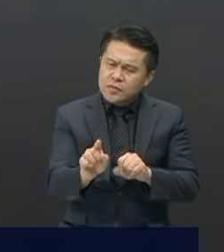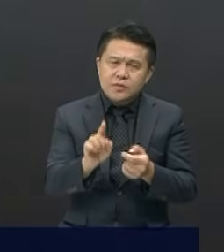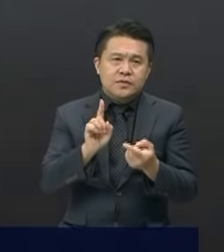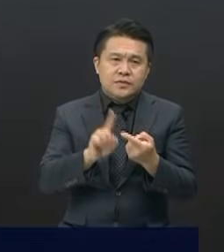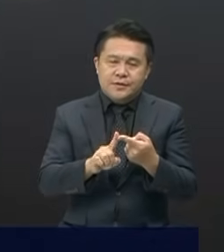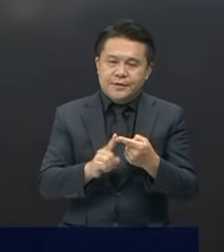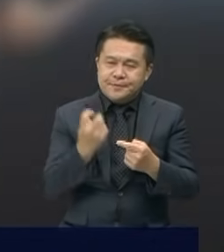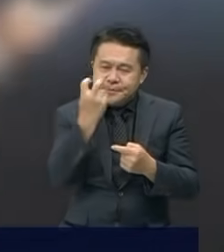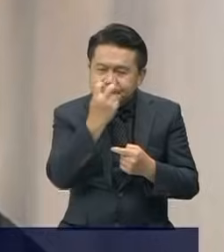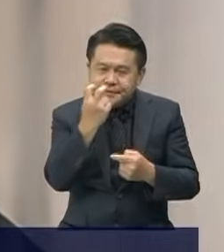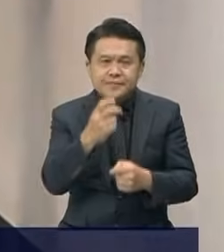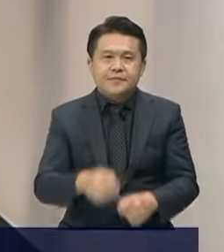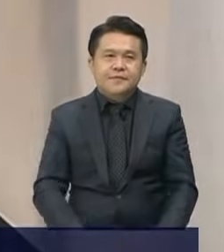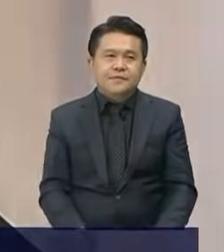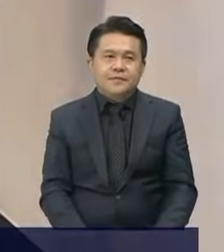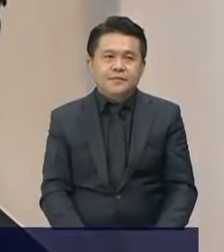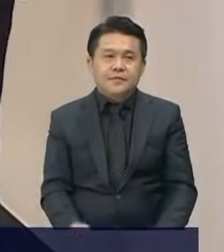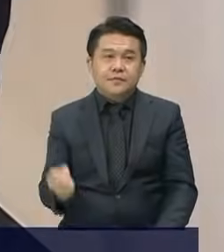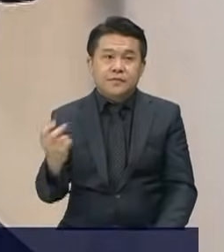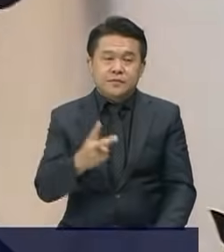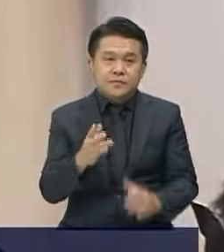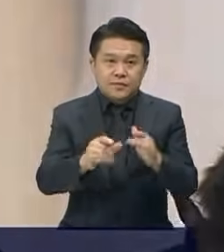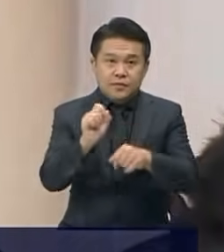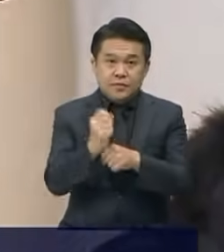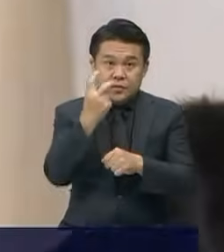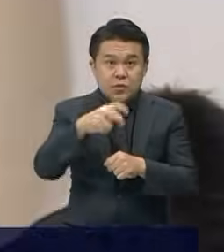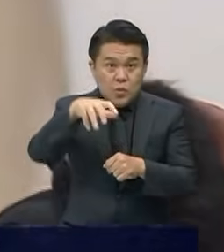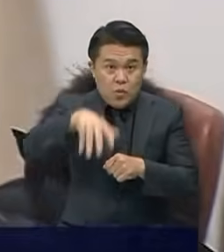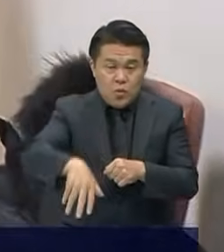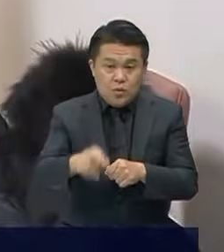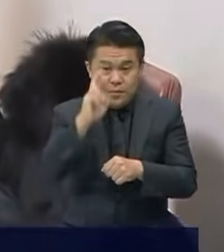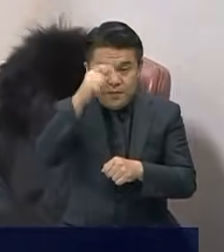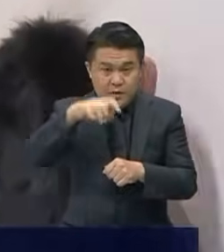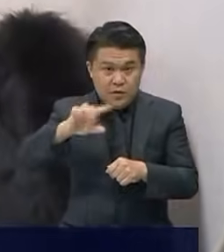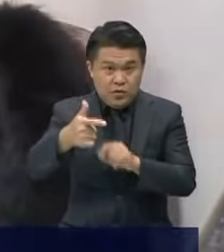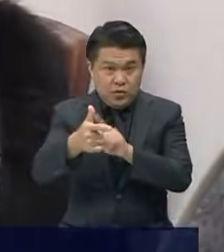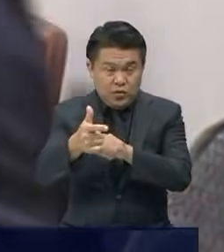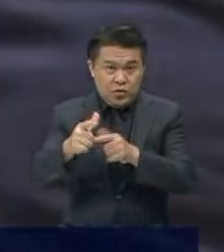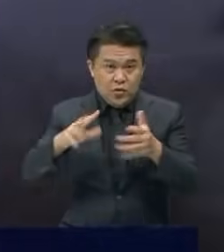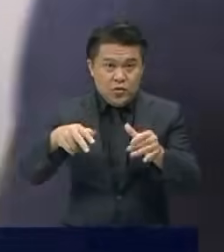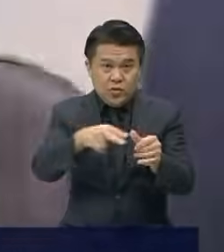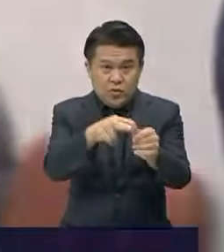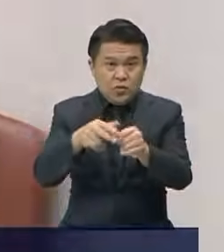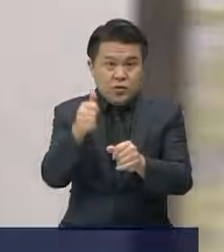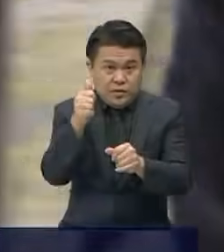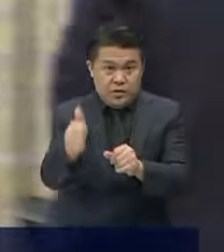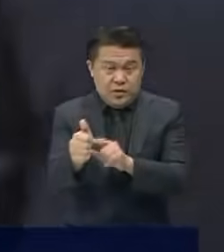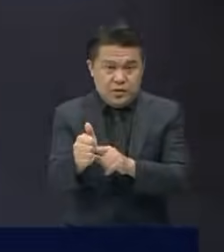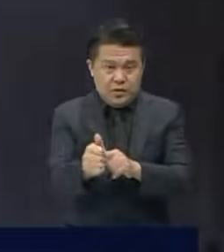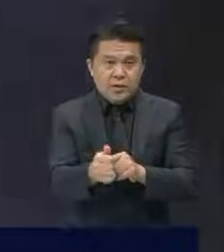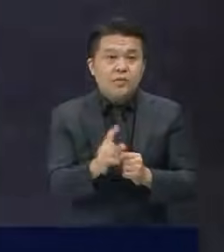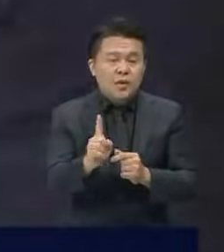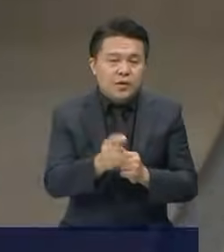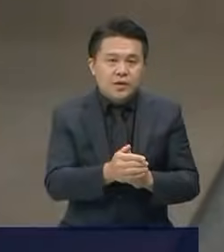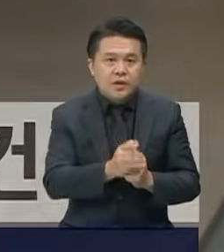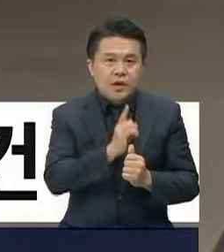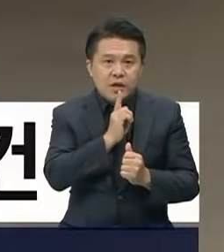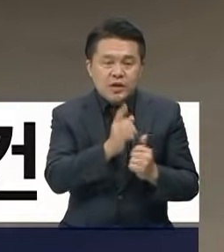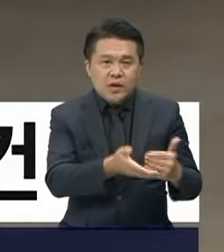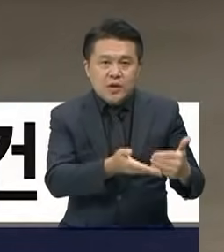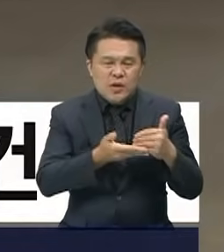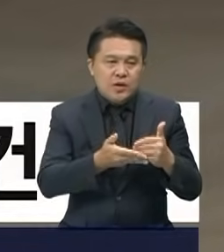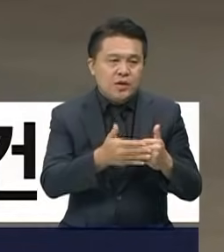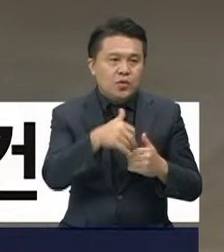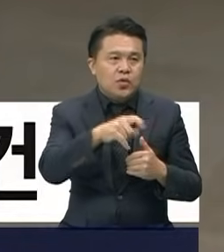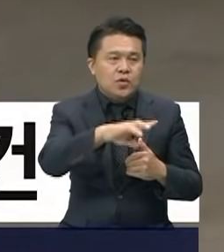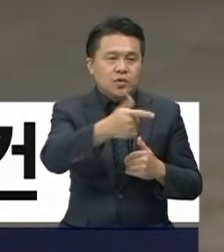조사할 걸로 보입니다. 공수처는 이외에도 박지원 국정원장이 제보자 조성은 씨와 만나 고발 사주 의혹을